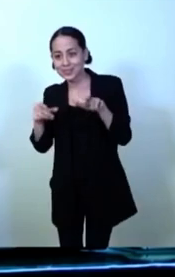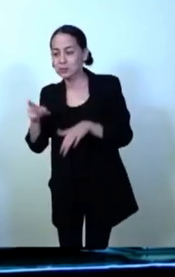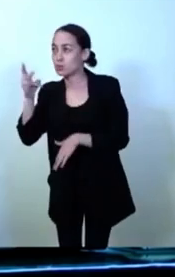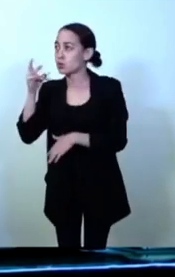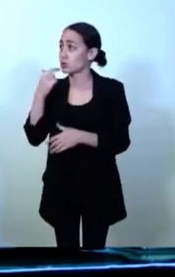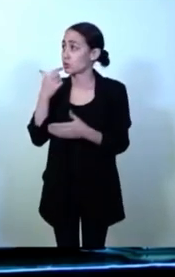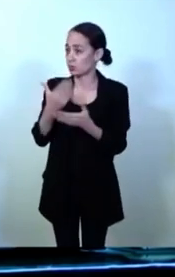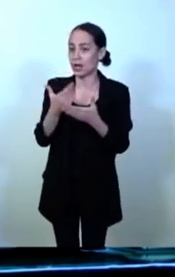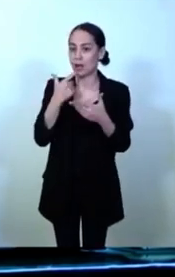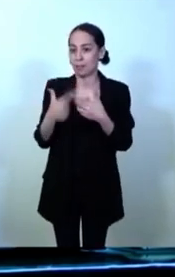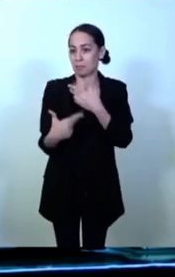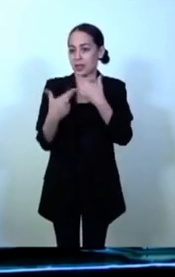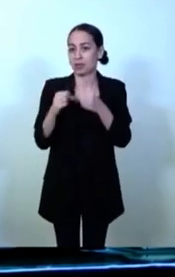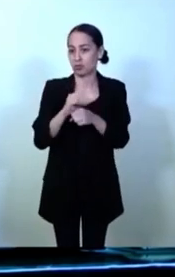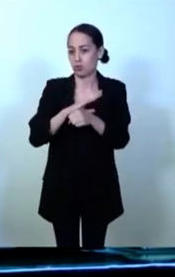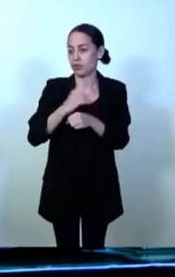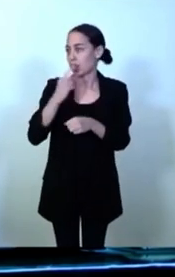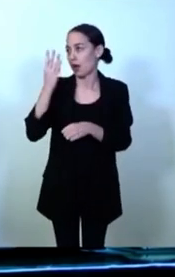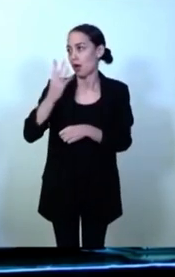période de Covid.